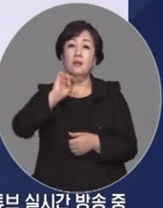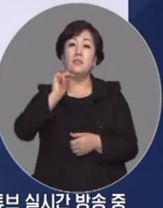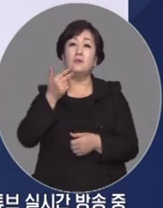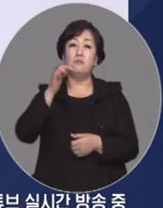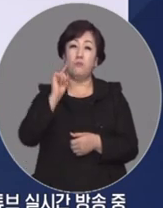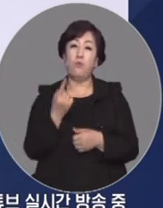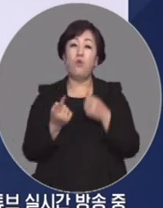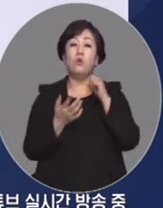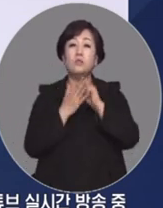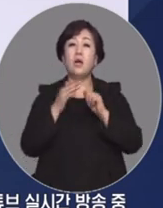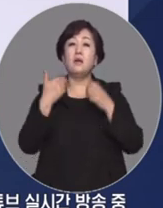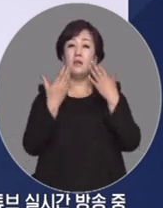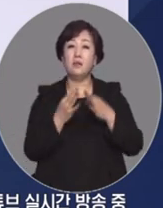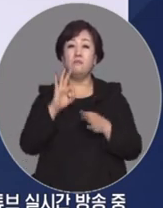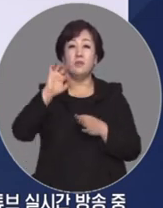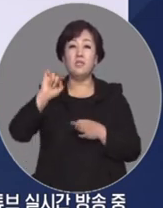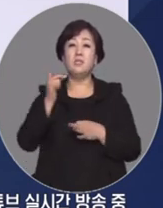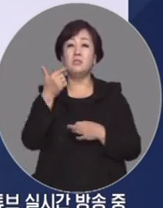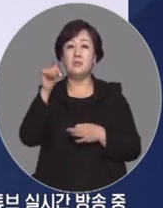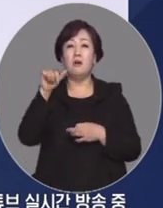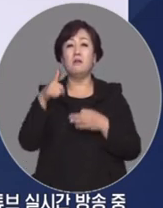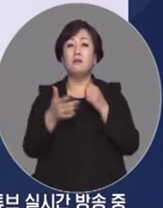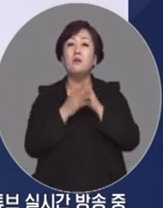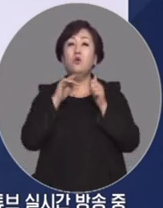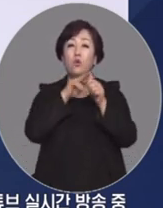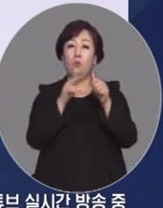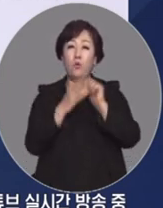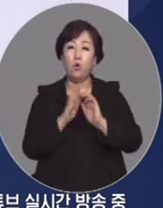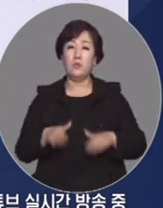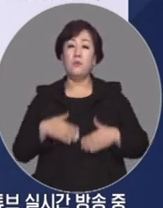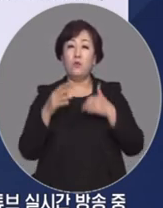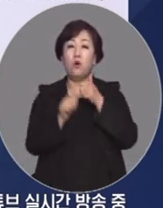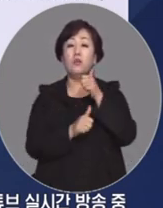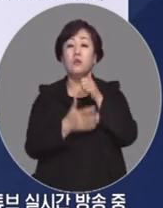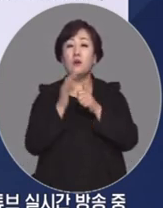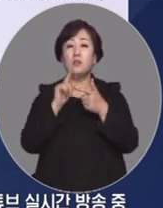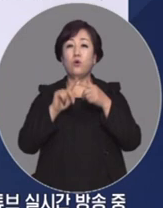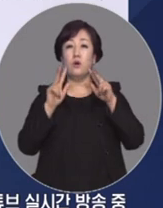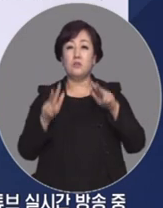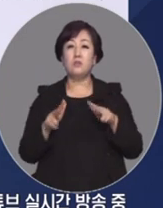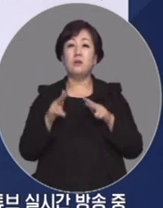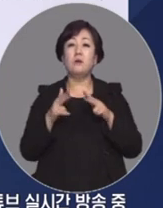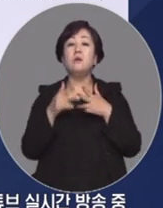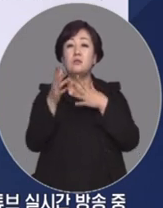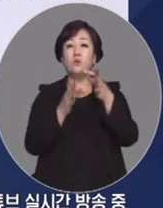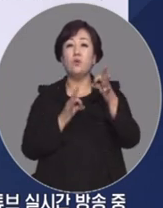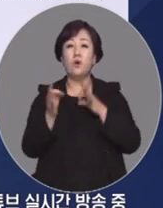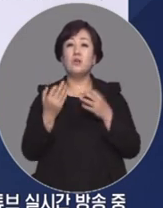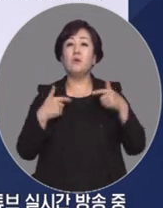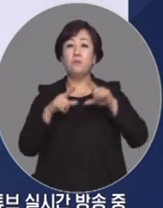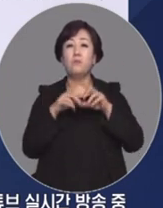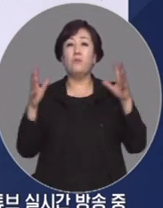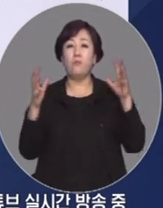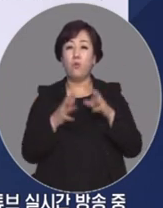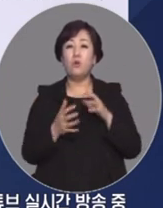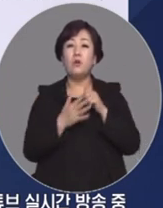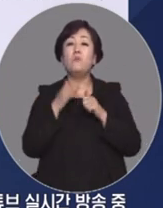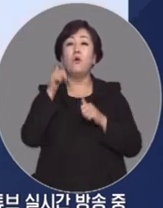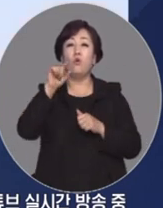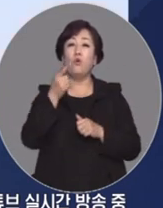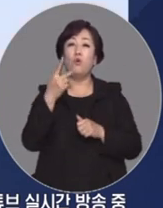진보당 김진석 후보. 울산 남구의원 출신으로 현재 울산 소상공인 포럼 고문을 맡고